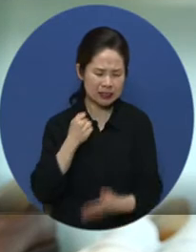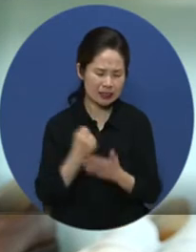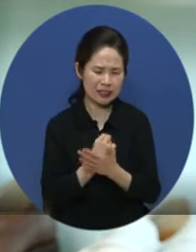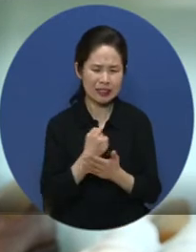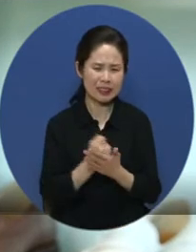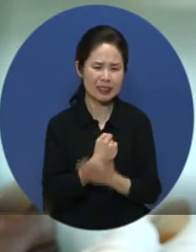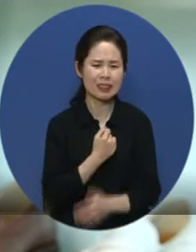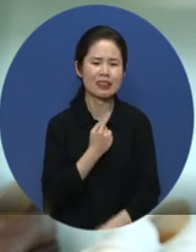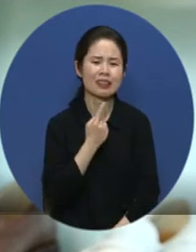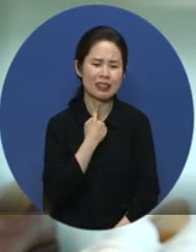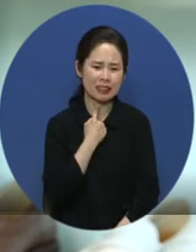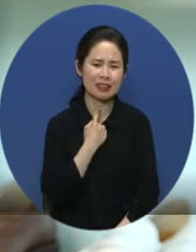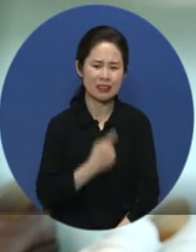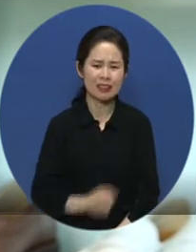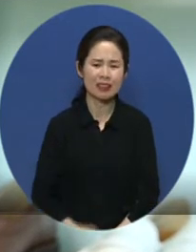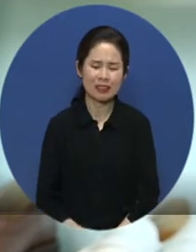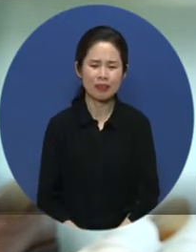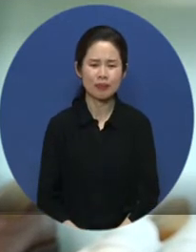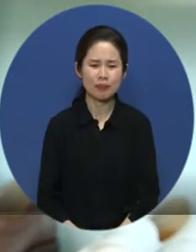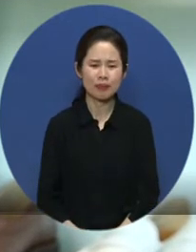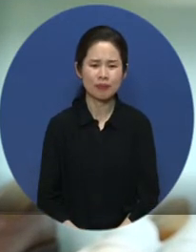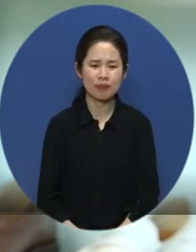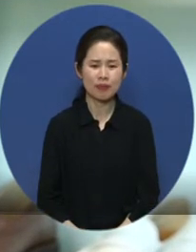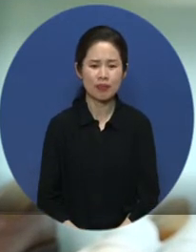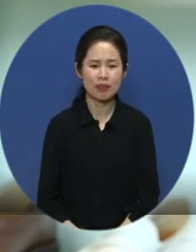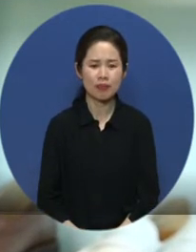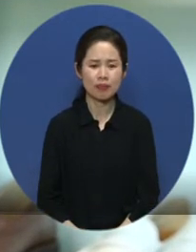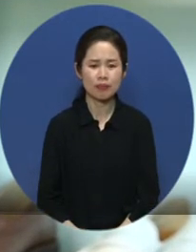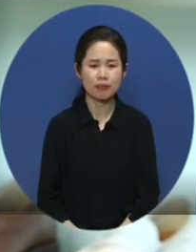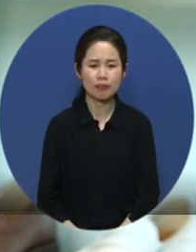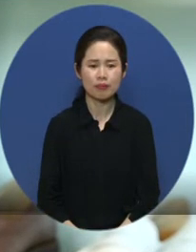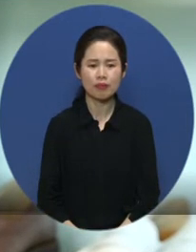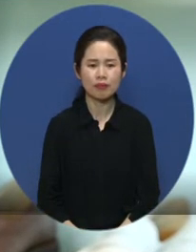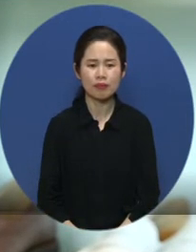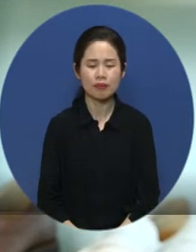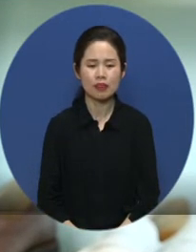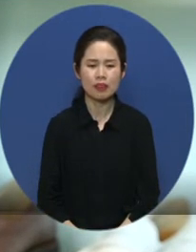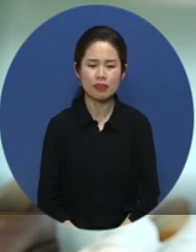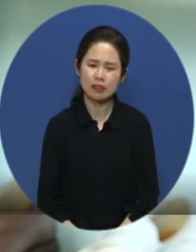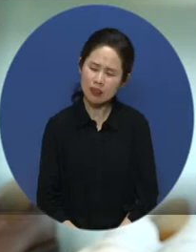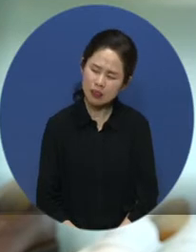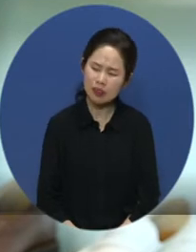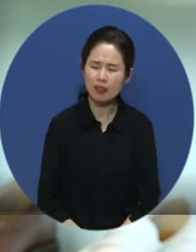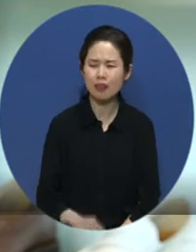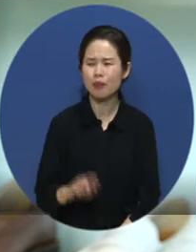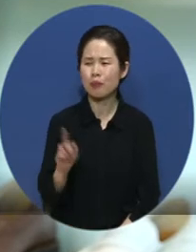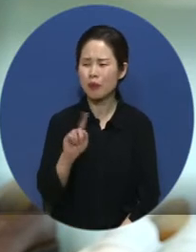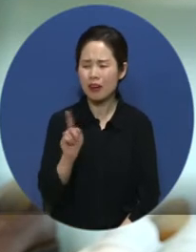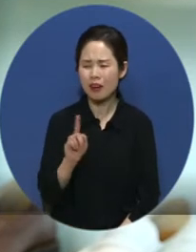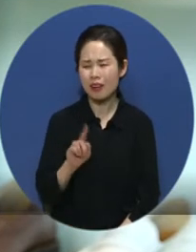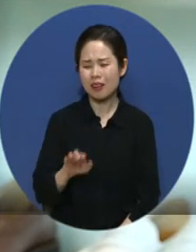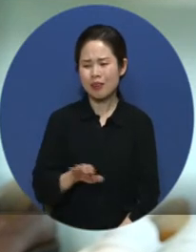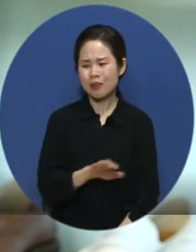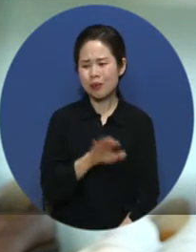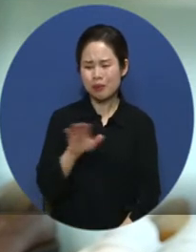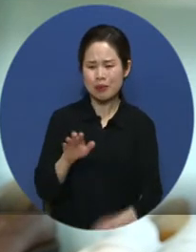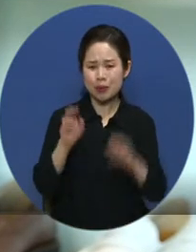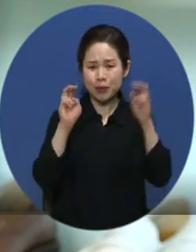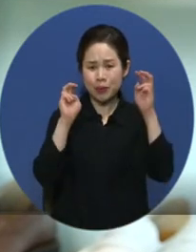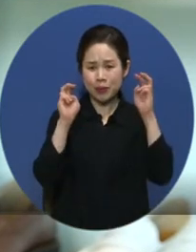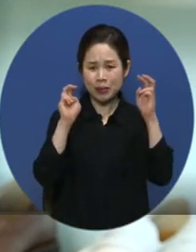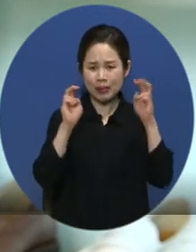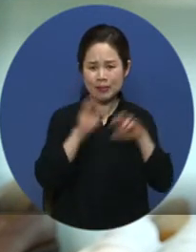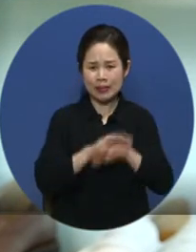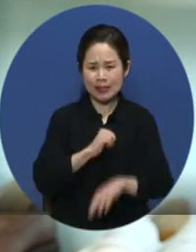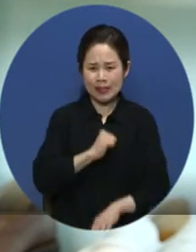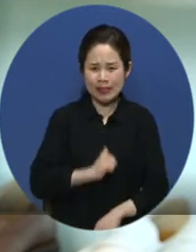그때의 순간들이었었죠. 그래서 과연 이게 무슨 조화일까? 이때까지만 우리가